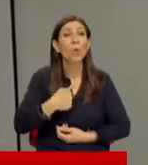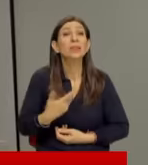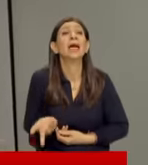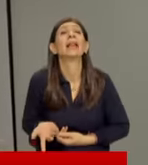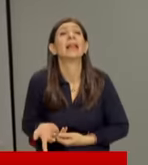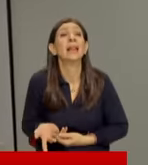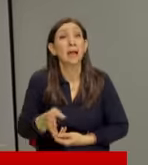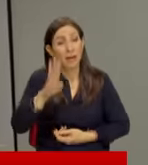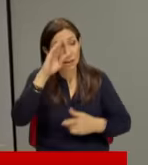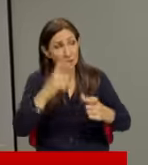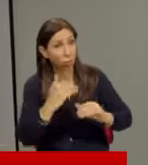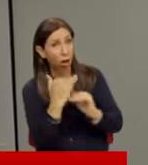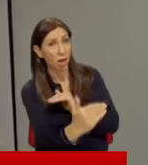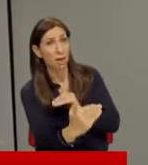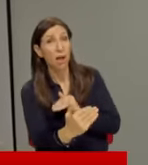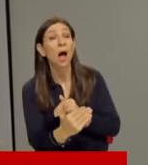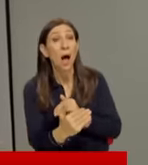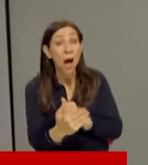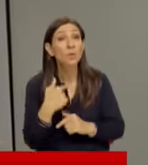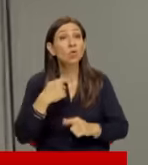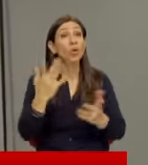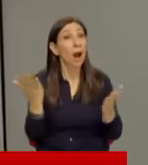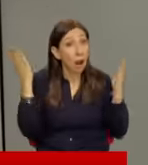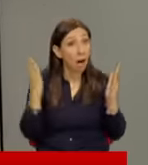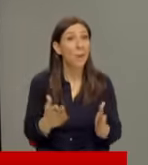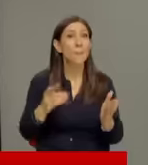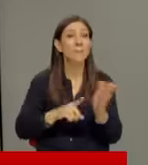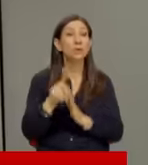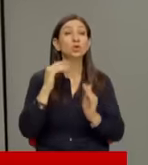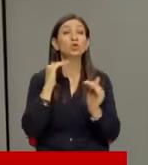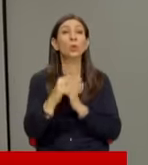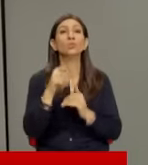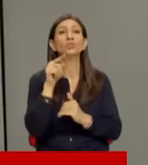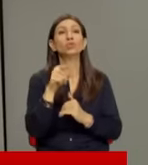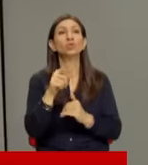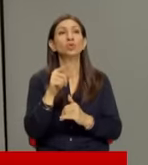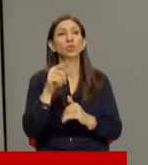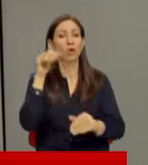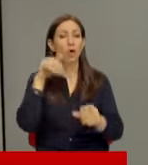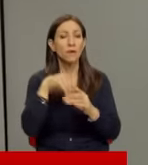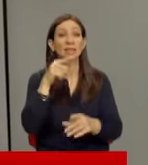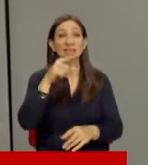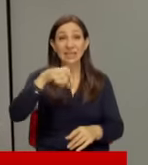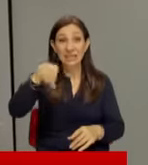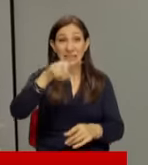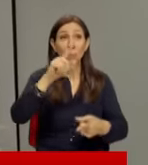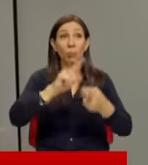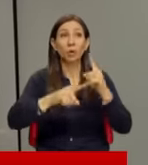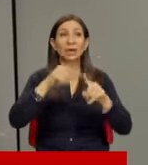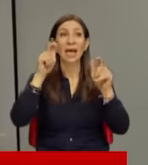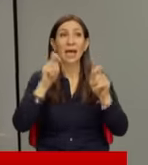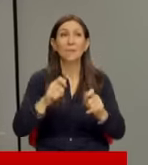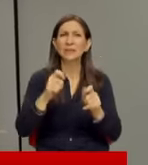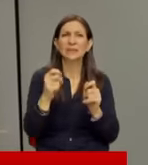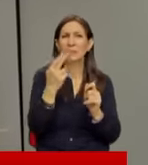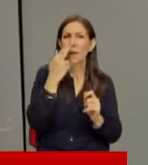ki. İstanbul halkı. Ha biz ona rağmen başardık. Aslında toplum şunu oyladı. Sizin politika yapma